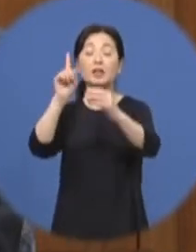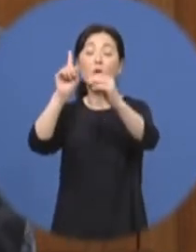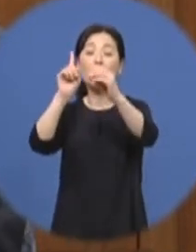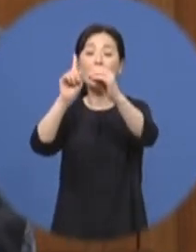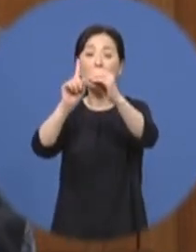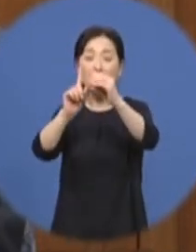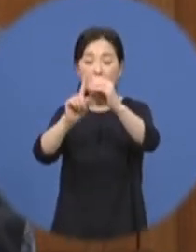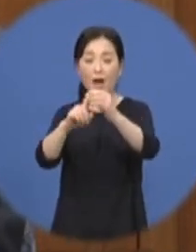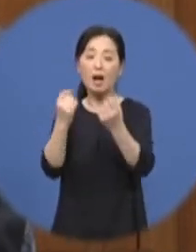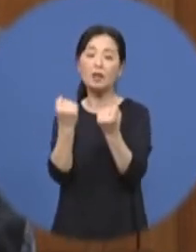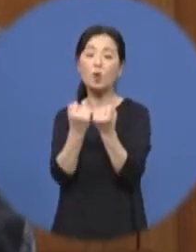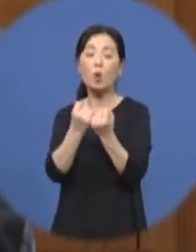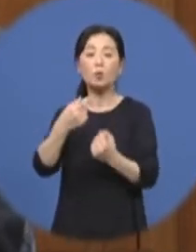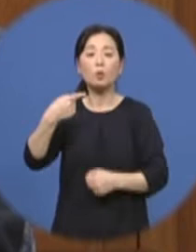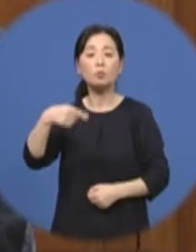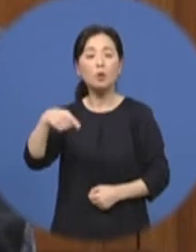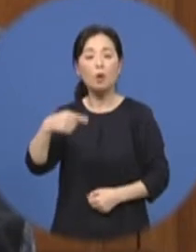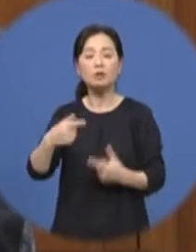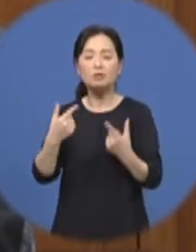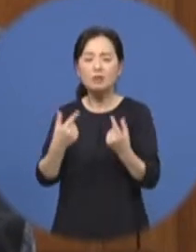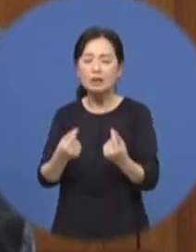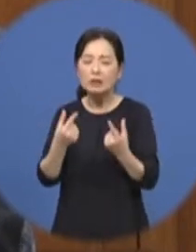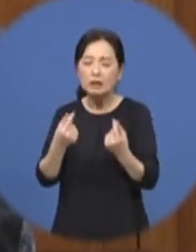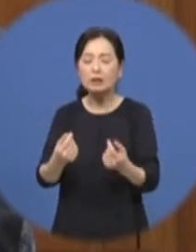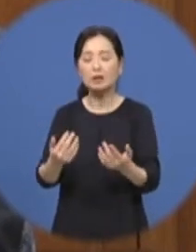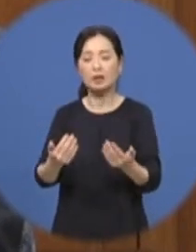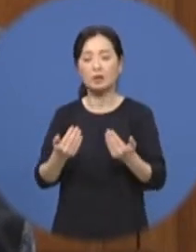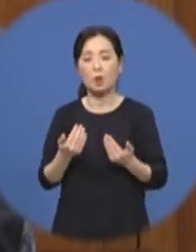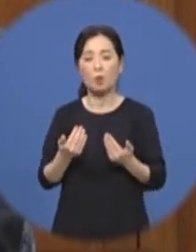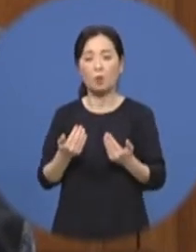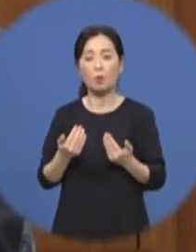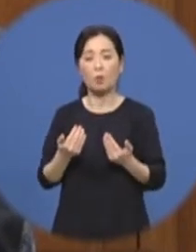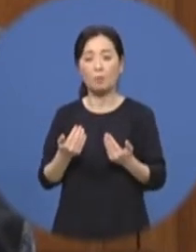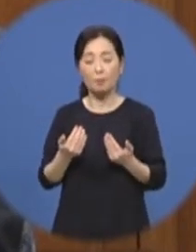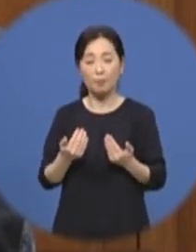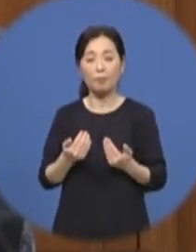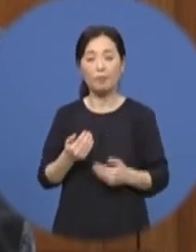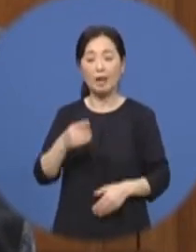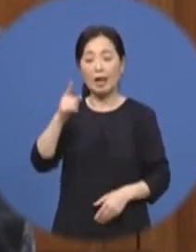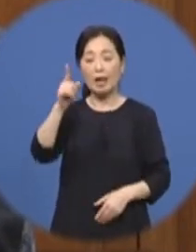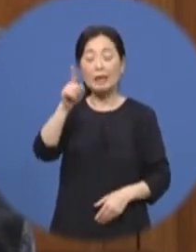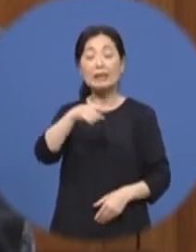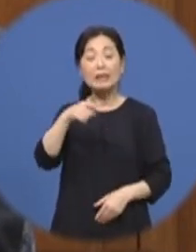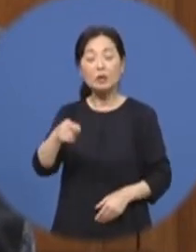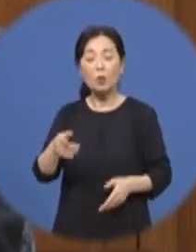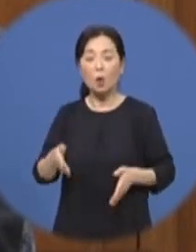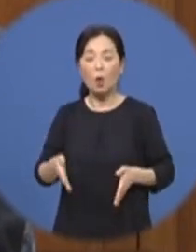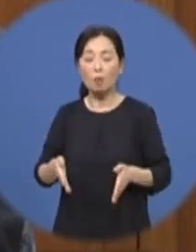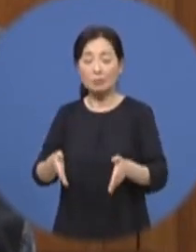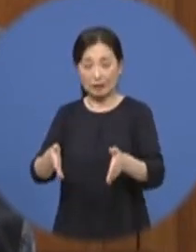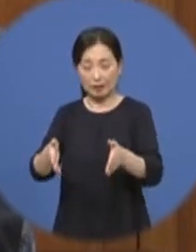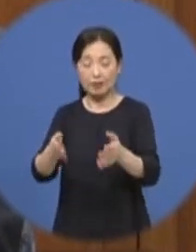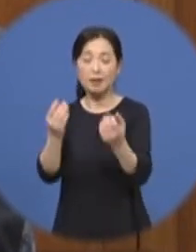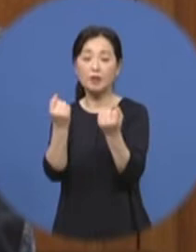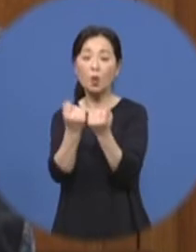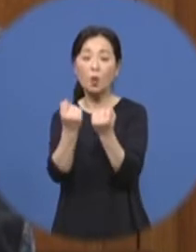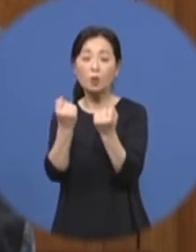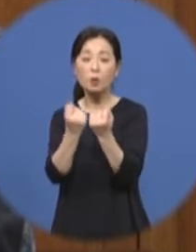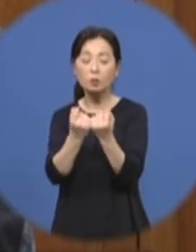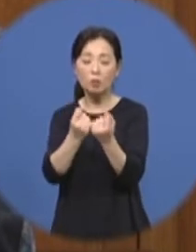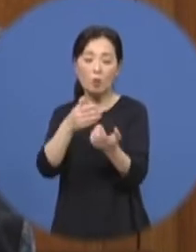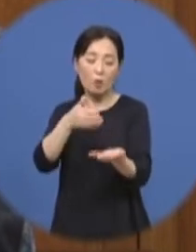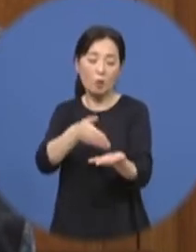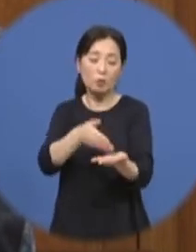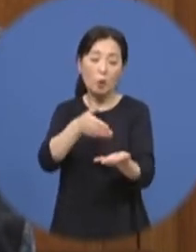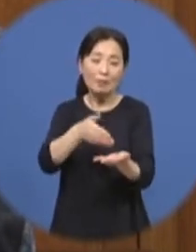やっぱり道徳教育をちゃんとやらないかん、 はい、 ということで人の道をちゃんと解いて、で考えさせ